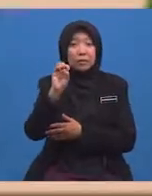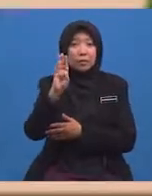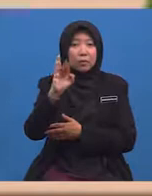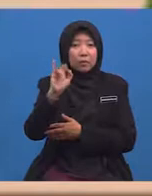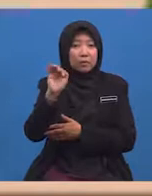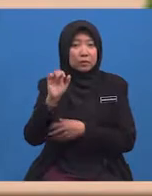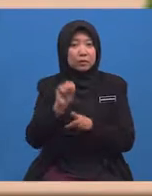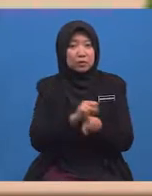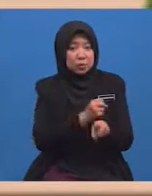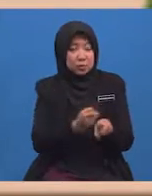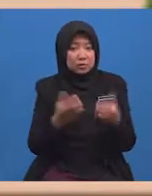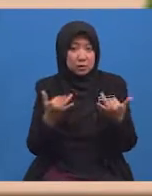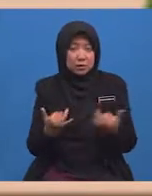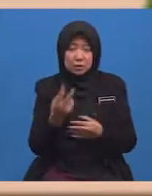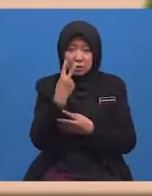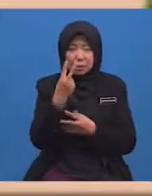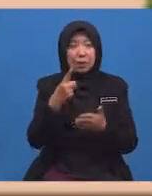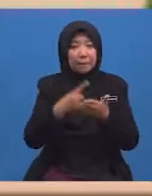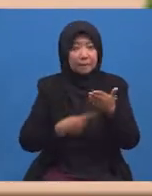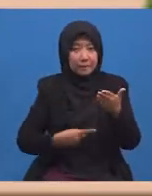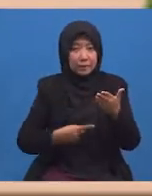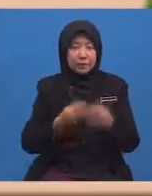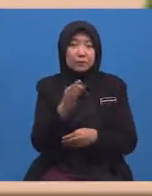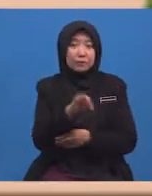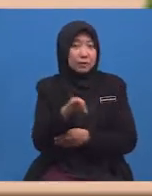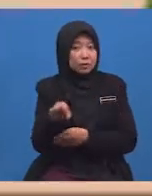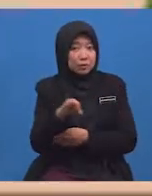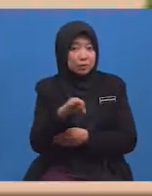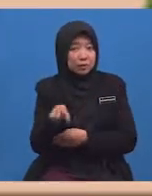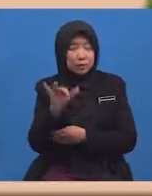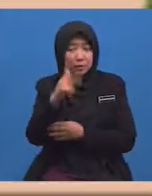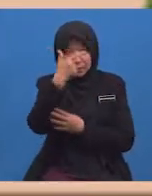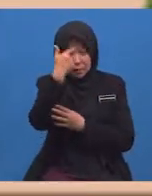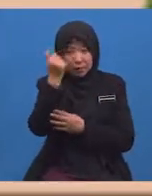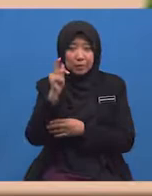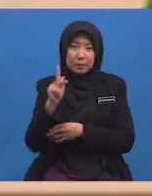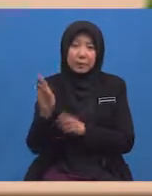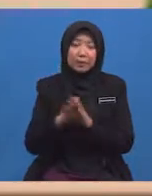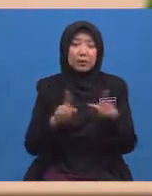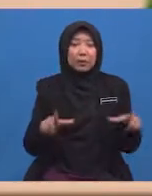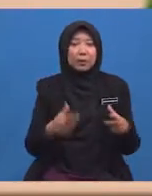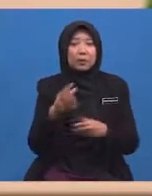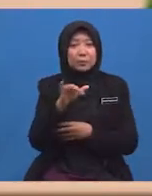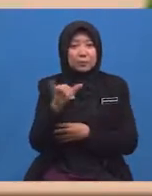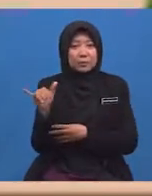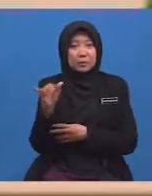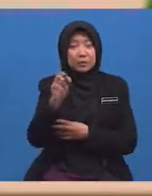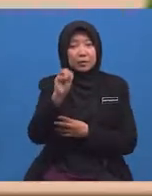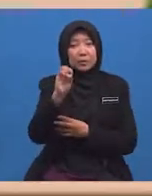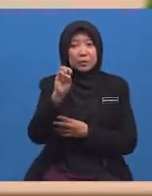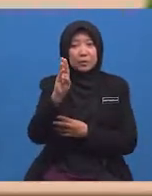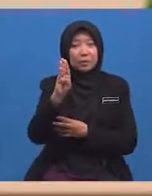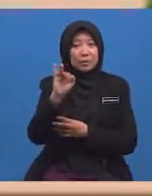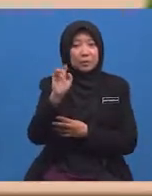sama-sama meneliti apakah faktor-faktor yang menyebabkan berlakunya mobiliti